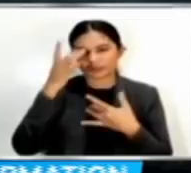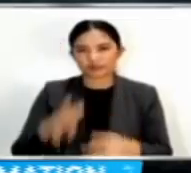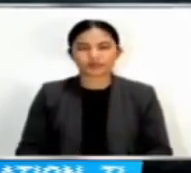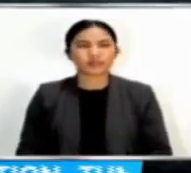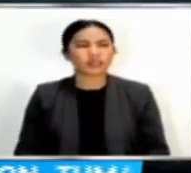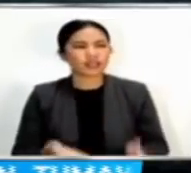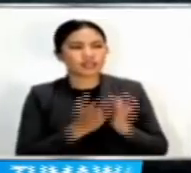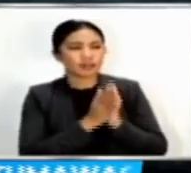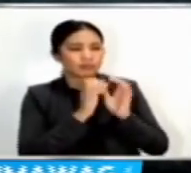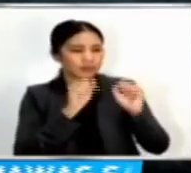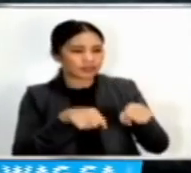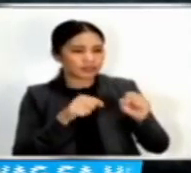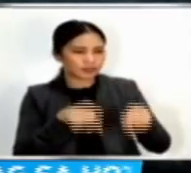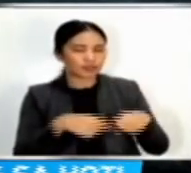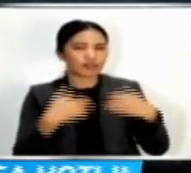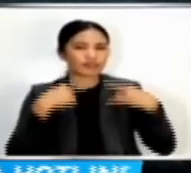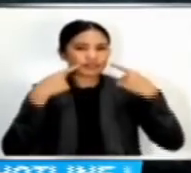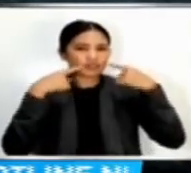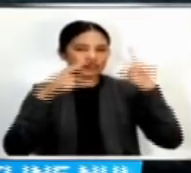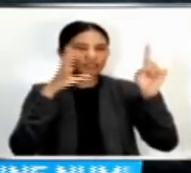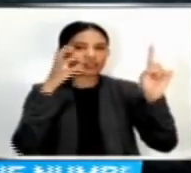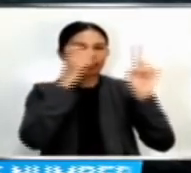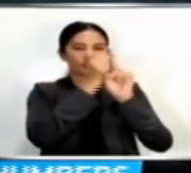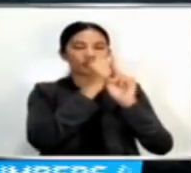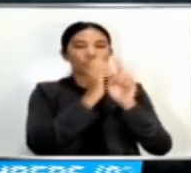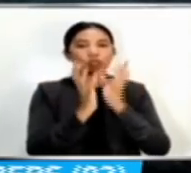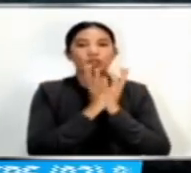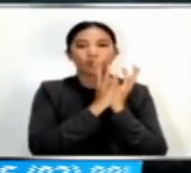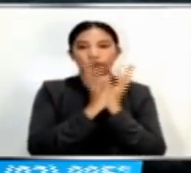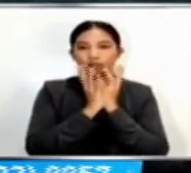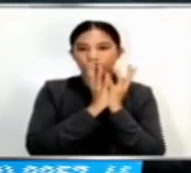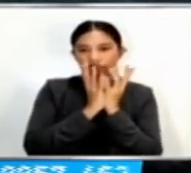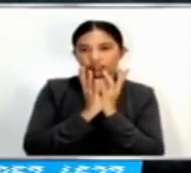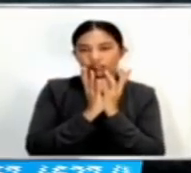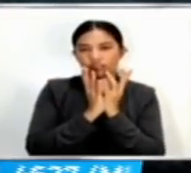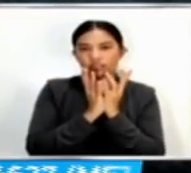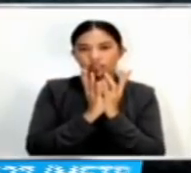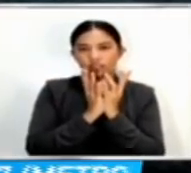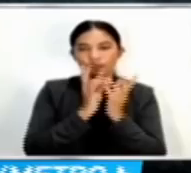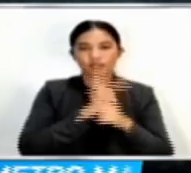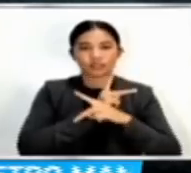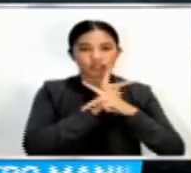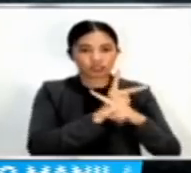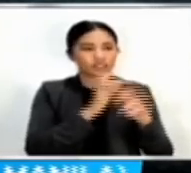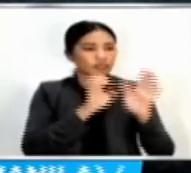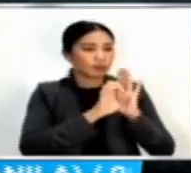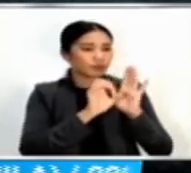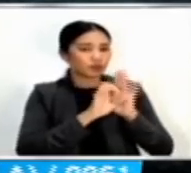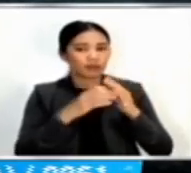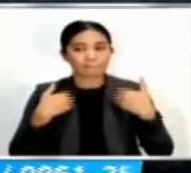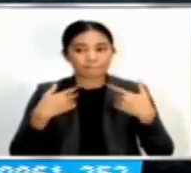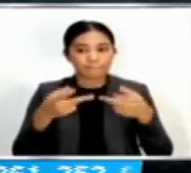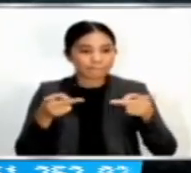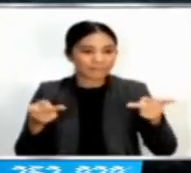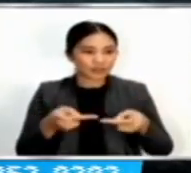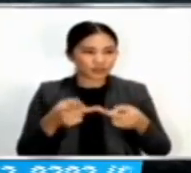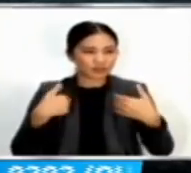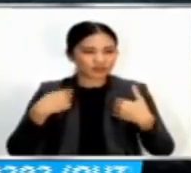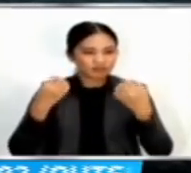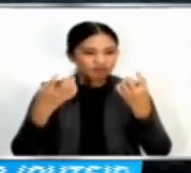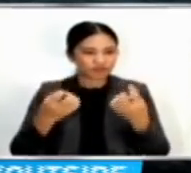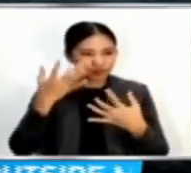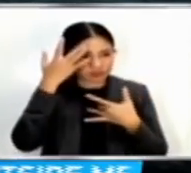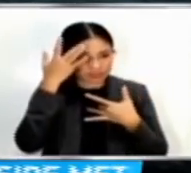herd immunity sa isang particular na area? For example, yung binabanggit yung mga lugar na talagang matindi yung tinamaan, doon lang magkakaroon ng herd